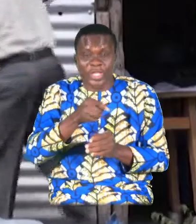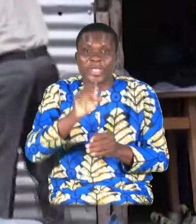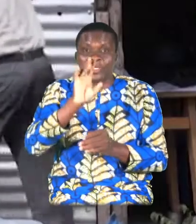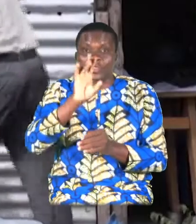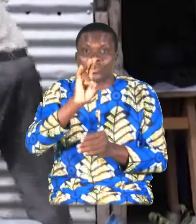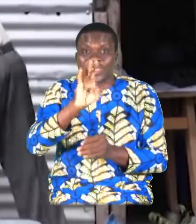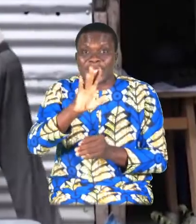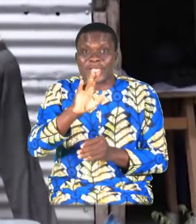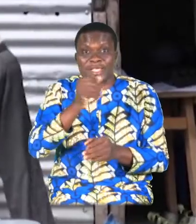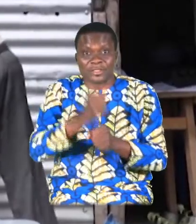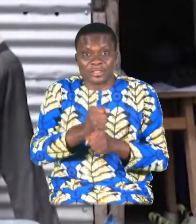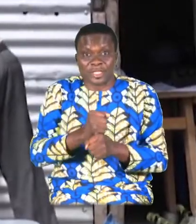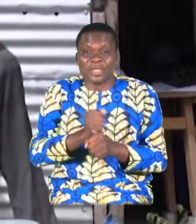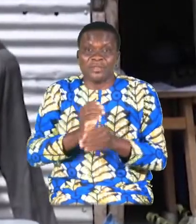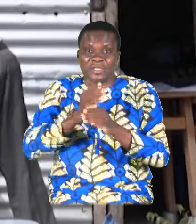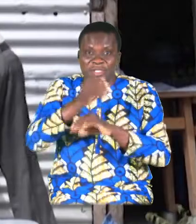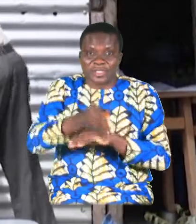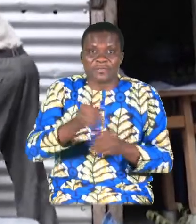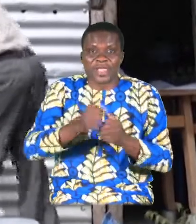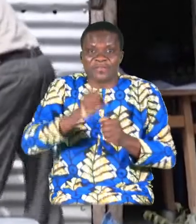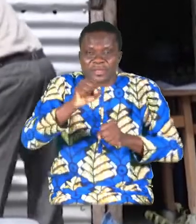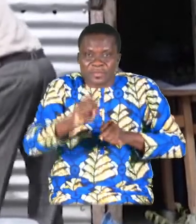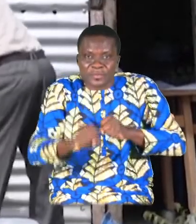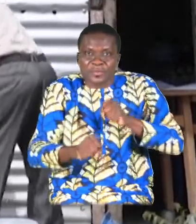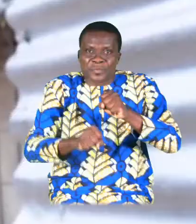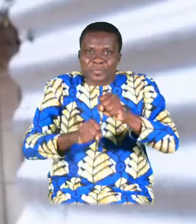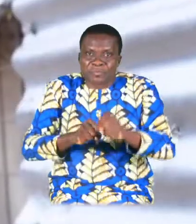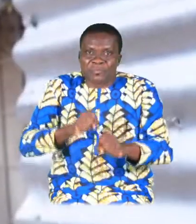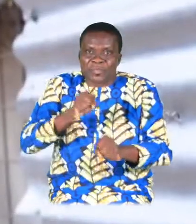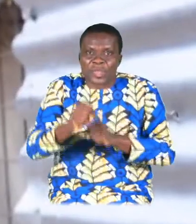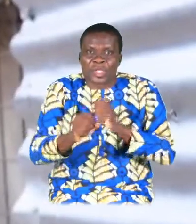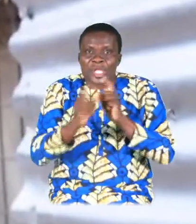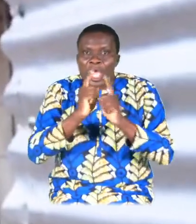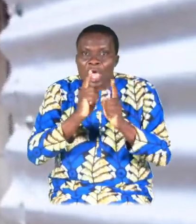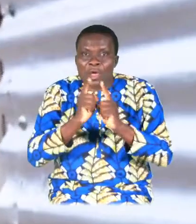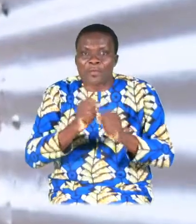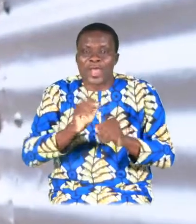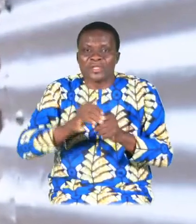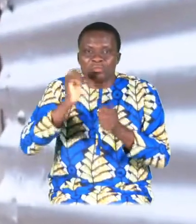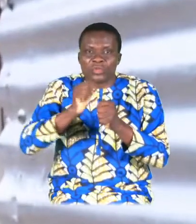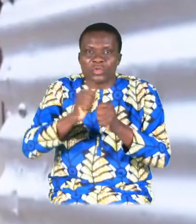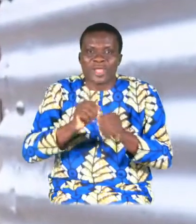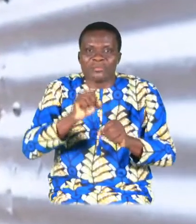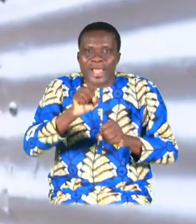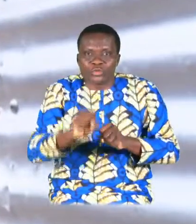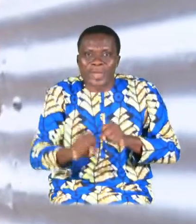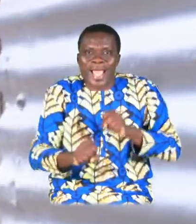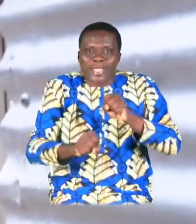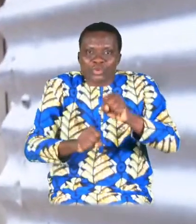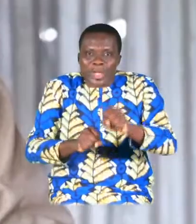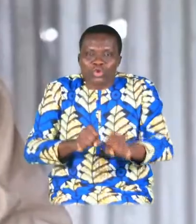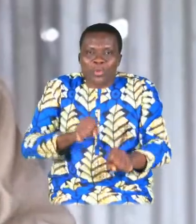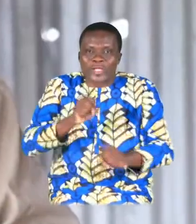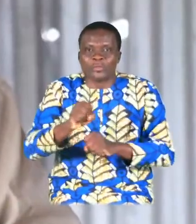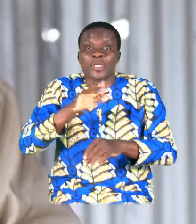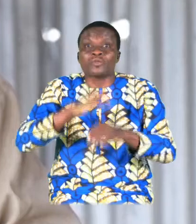le camp kenyan à Kakuma à vélo. Il diffuse son message sur un haut-parleur.